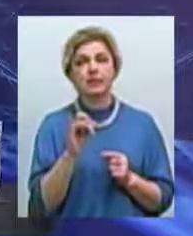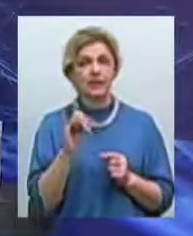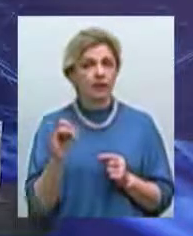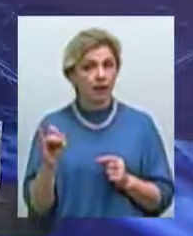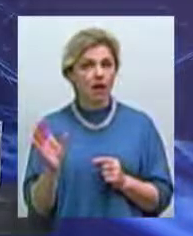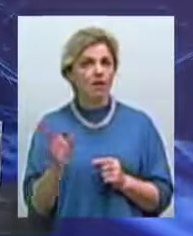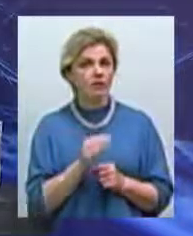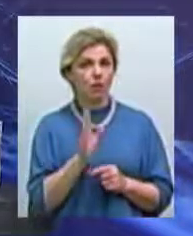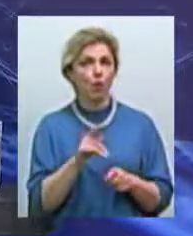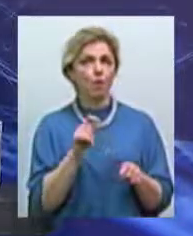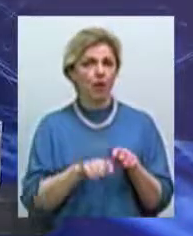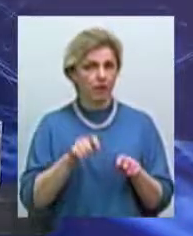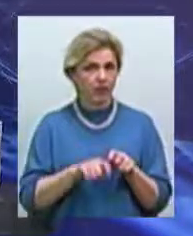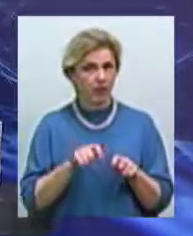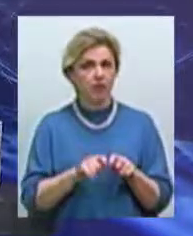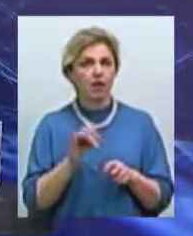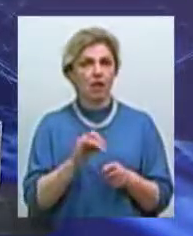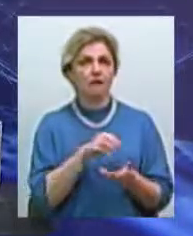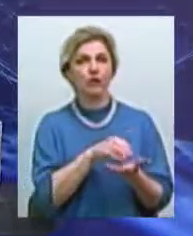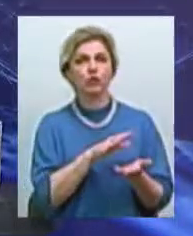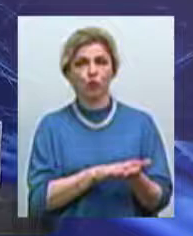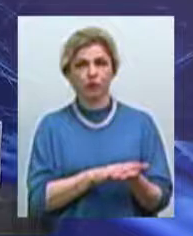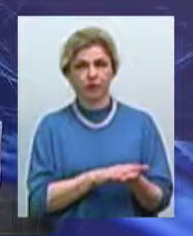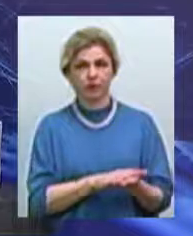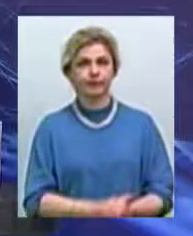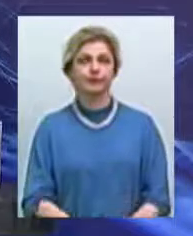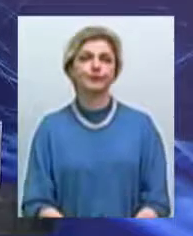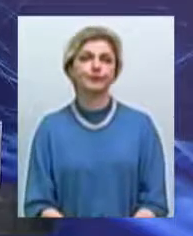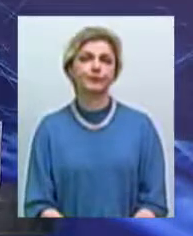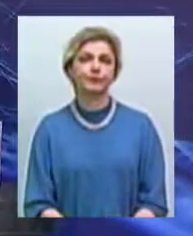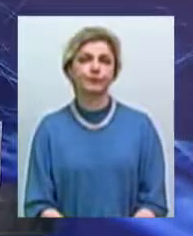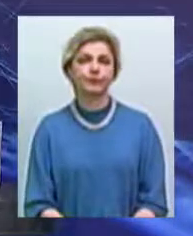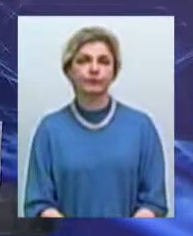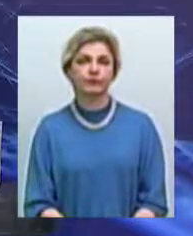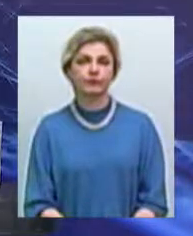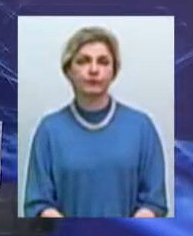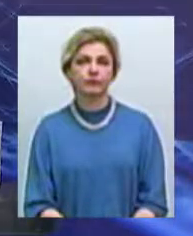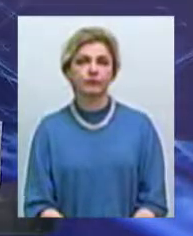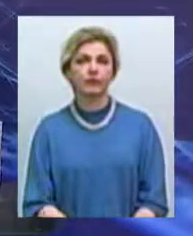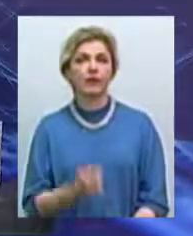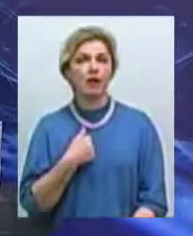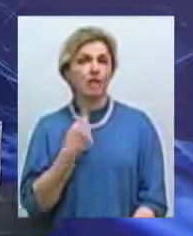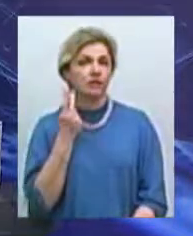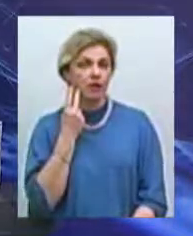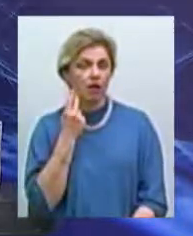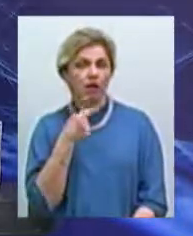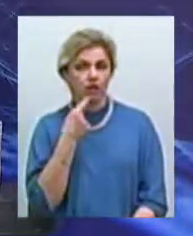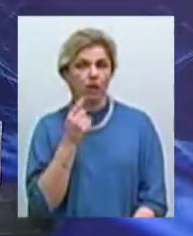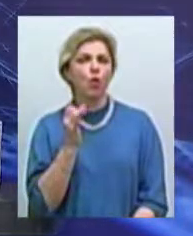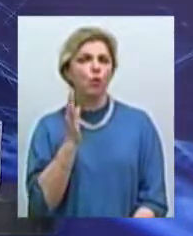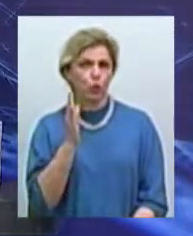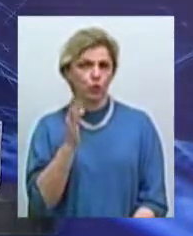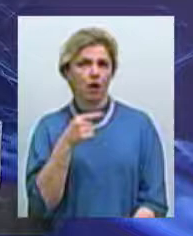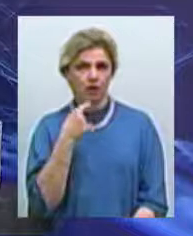будуть перевірятися вже і фіксуватися в ліцензійній перевірці. Я завжди казав і буду казати,